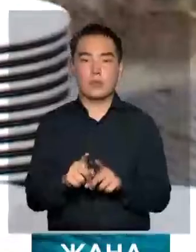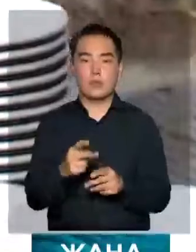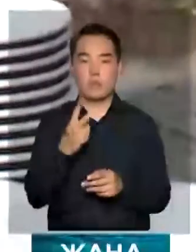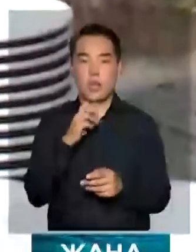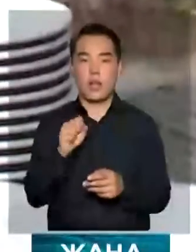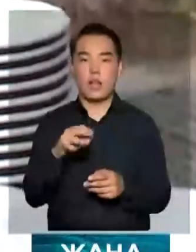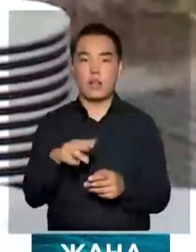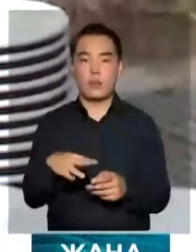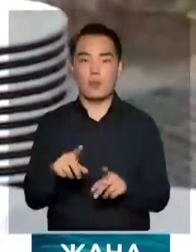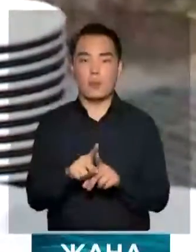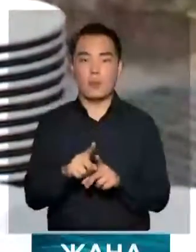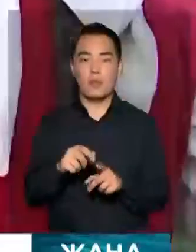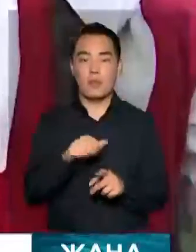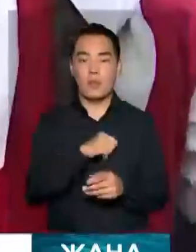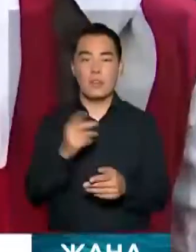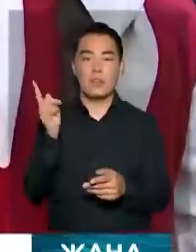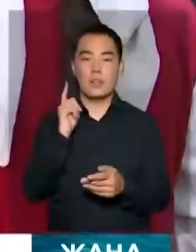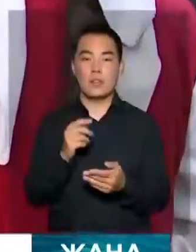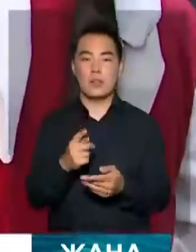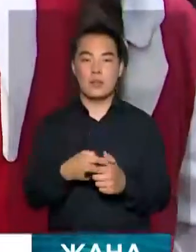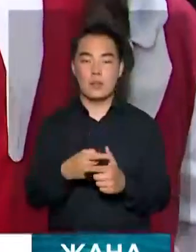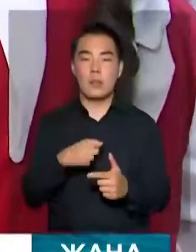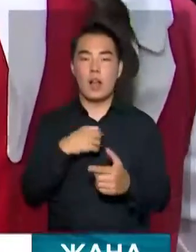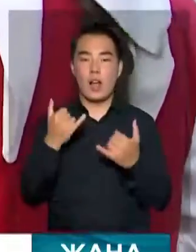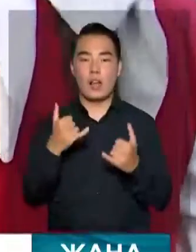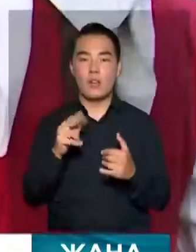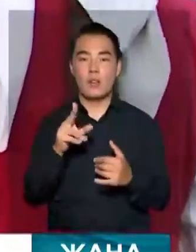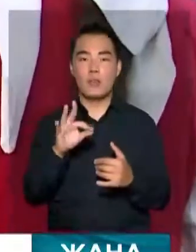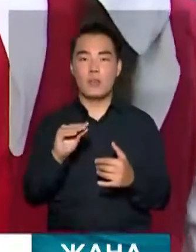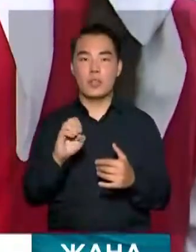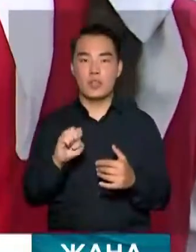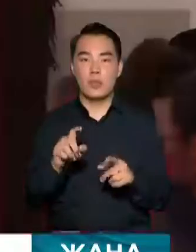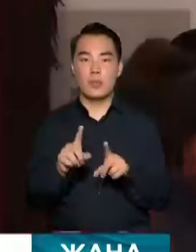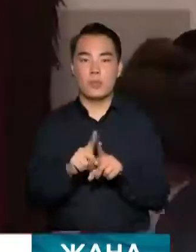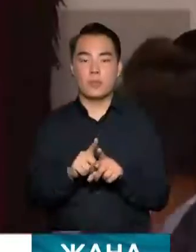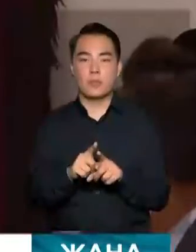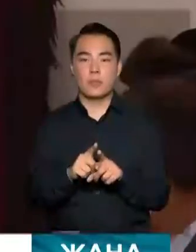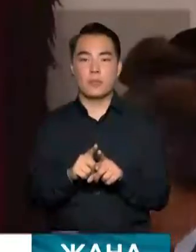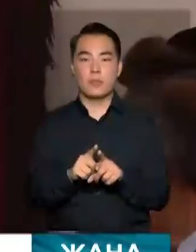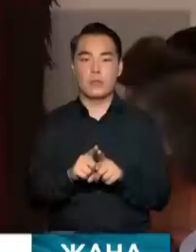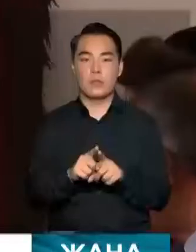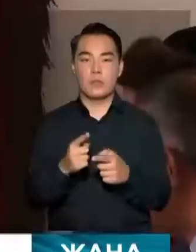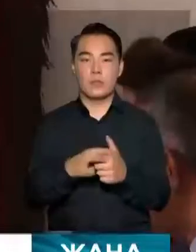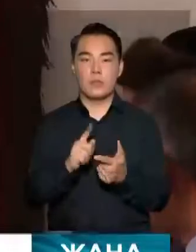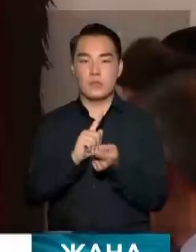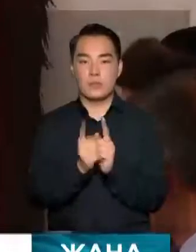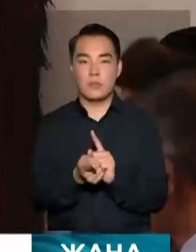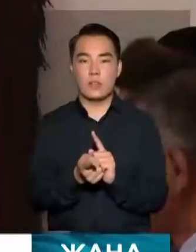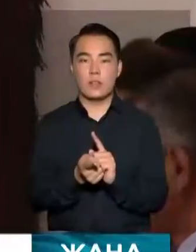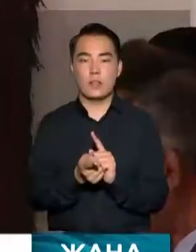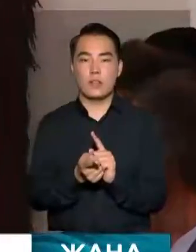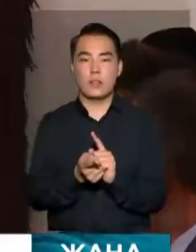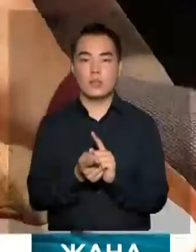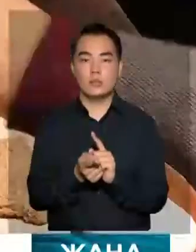аталса, енді бірінде атала көже деп көрсетілген. Тарихи асты өзіндік әдісімен әзірлеуден өзге түрлі